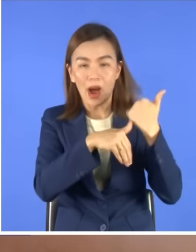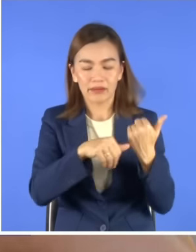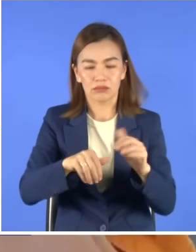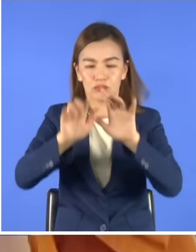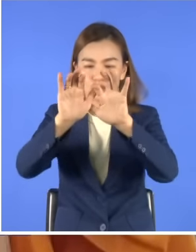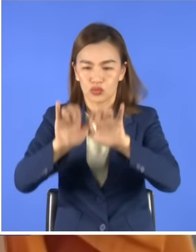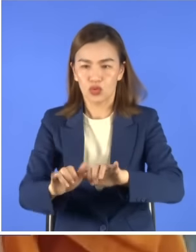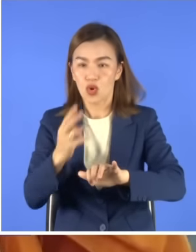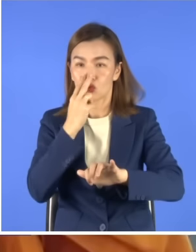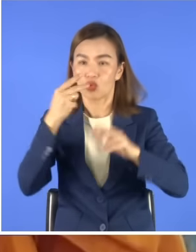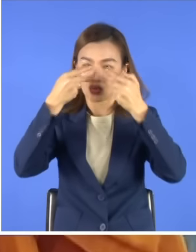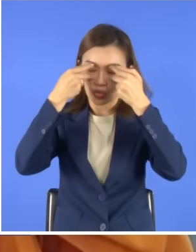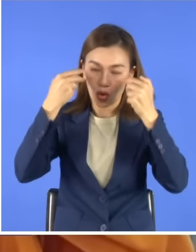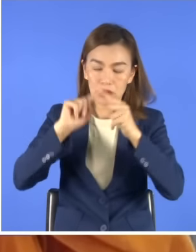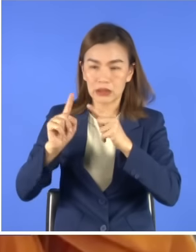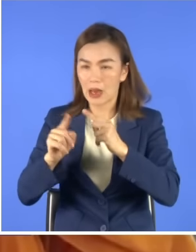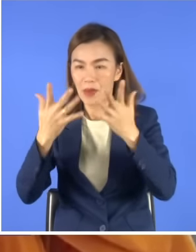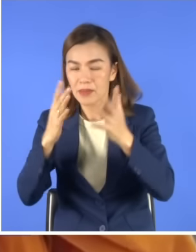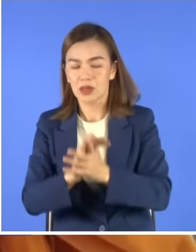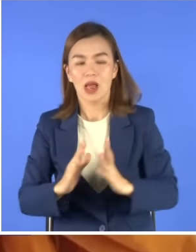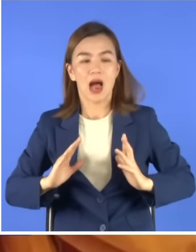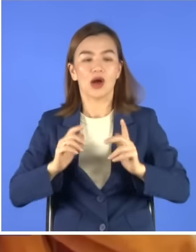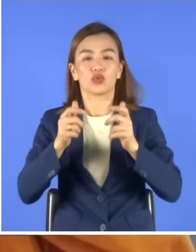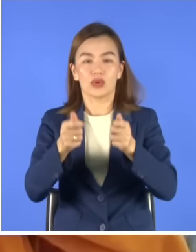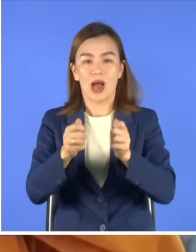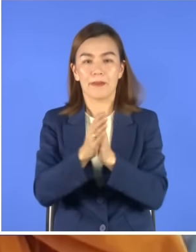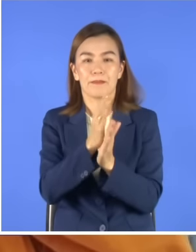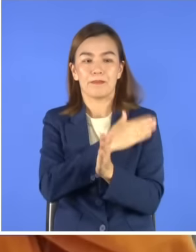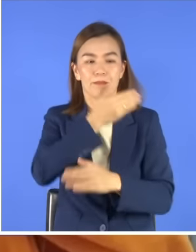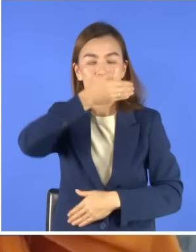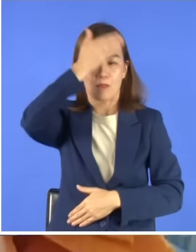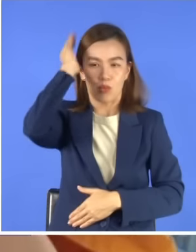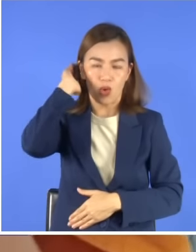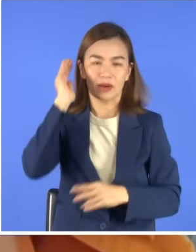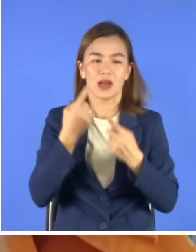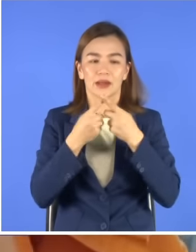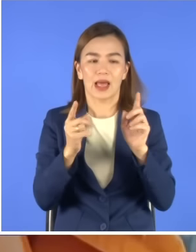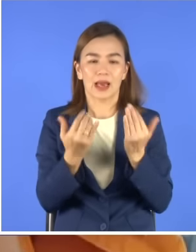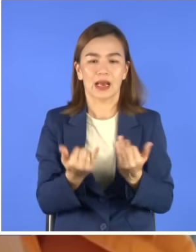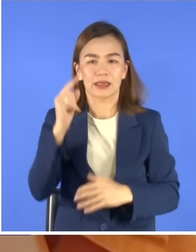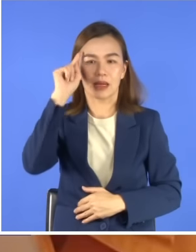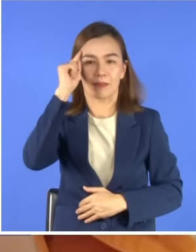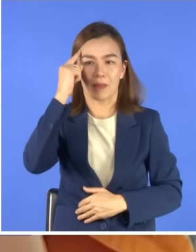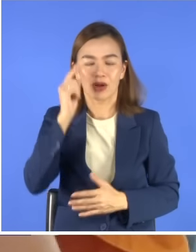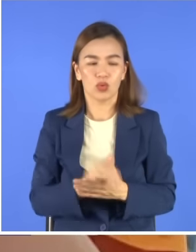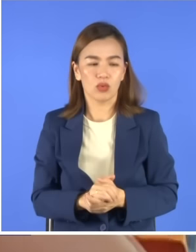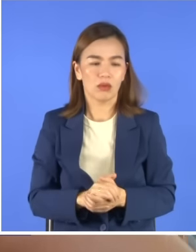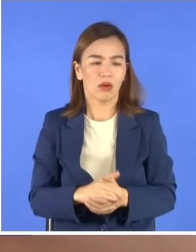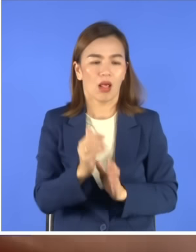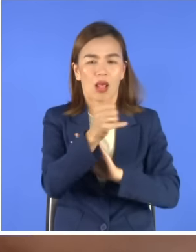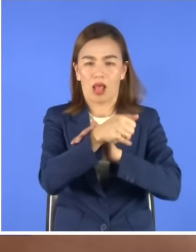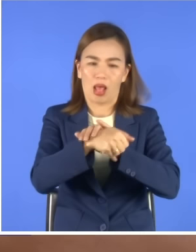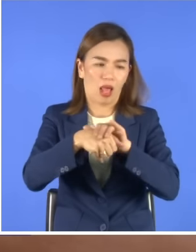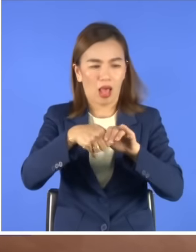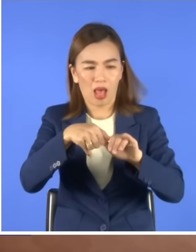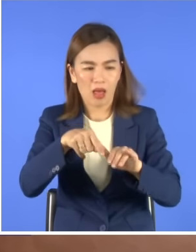ะมีการอนุญาตให้บวชได้ตามทั่วไปนะคะแต่ครั้งนี้เนี่ยก็ไม่รู้จริงๆอาตมาไม่รู้จริงๆว่าเล็ดลอดมาได้อย่างไรฟังท่